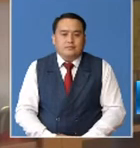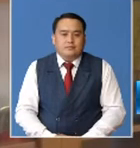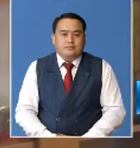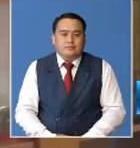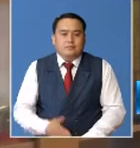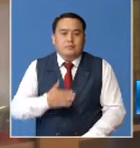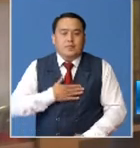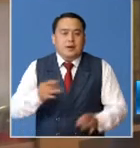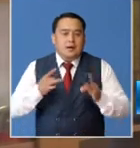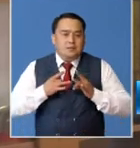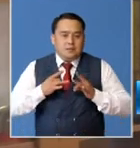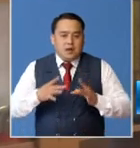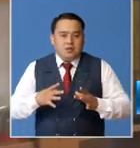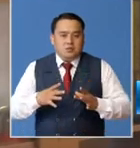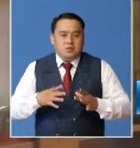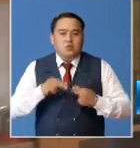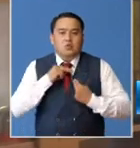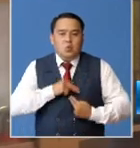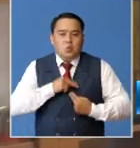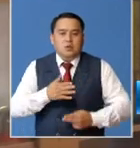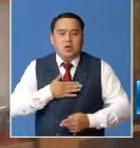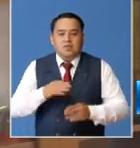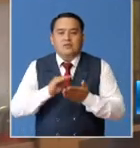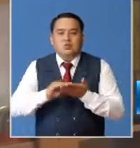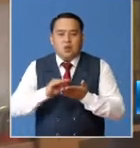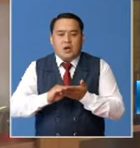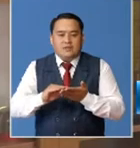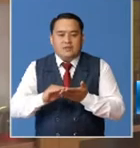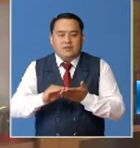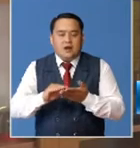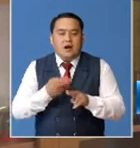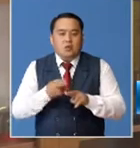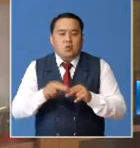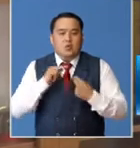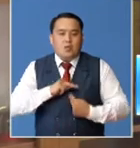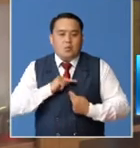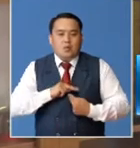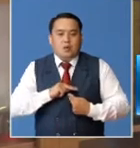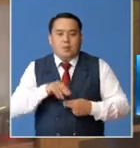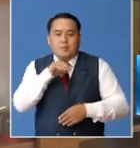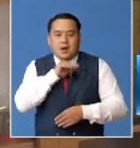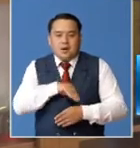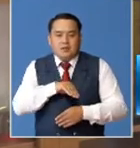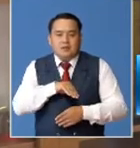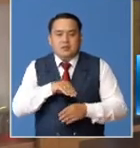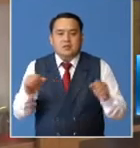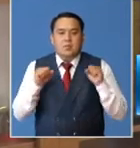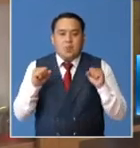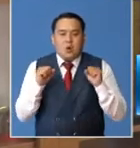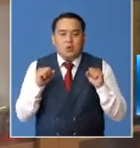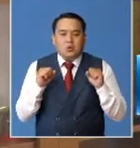Мы отмечаем труд наших журналистов, которые работают на профессиональный спорт. Это